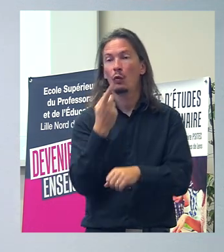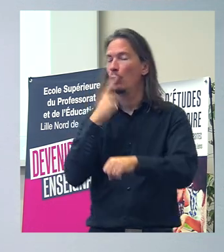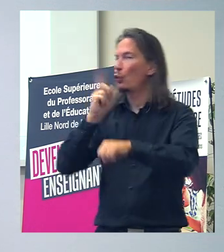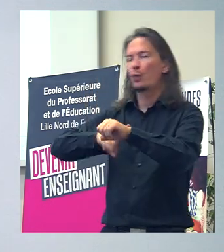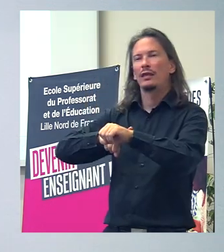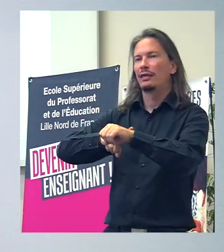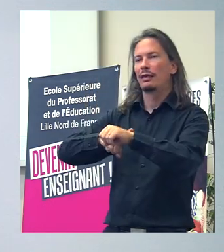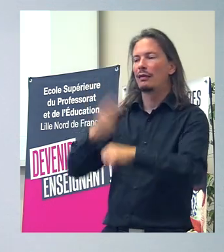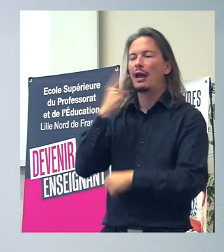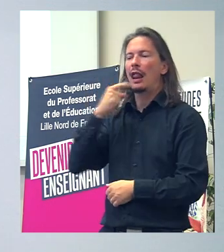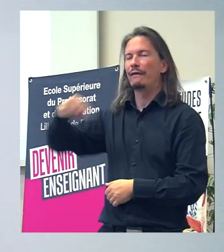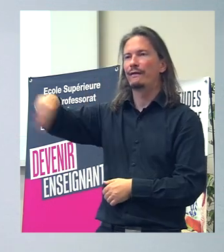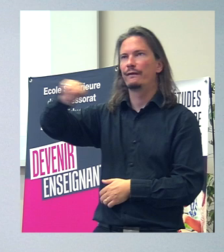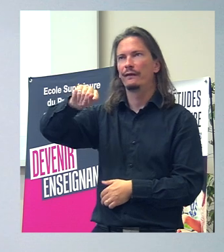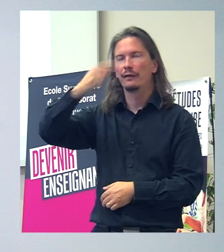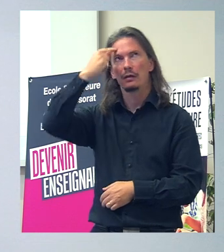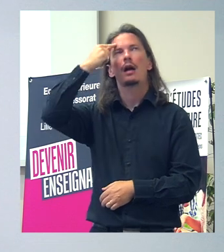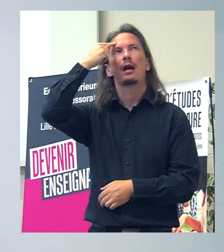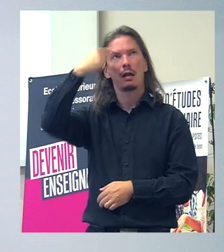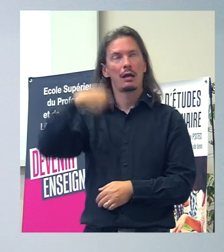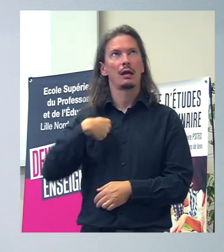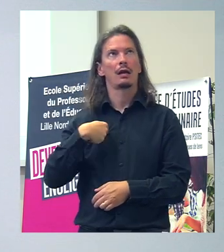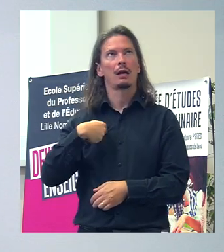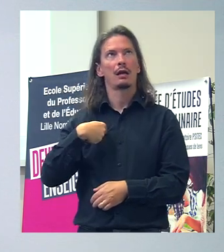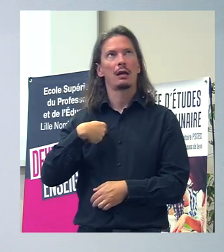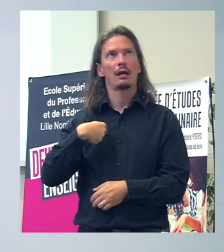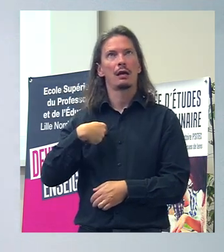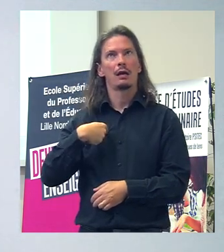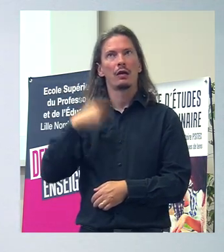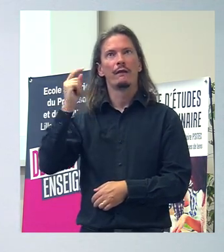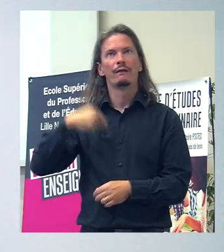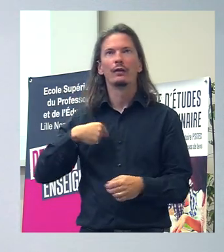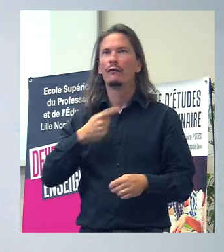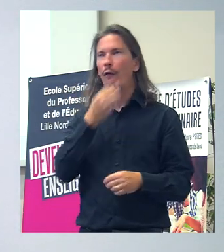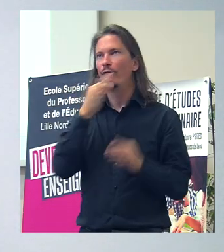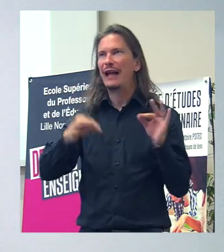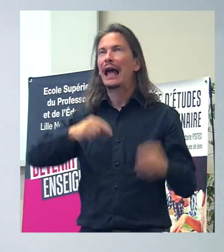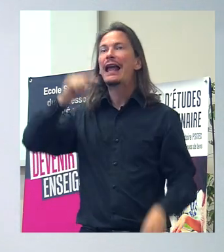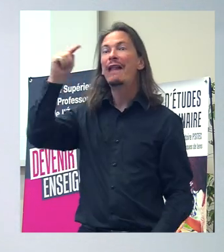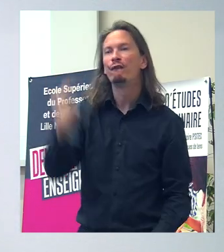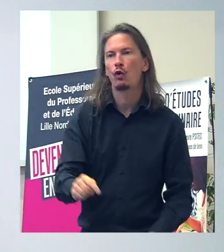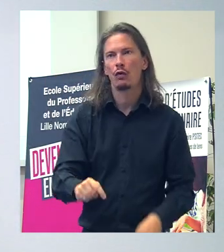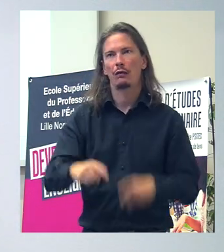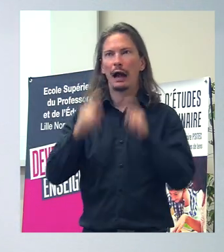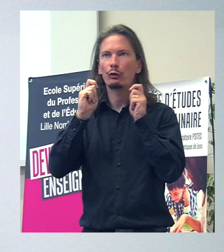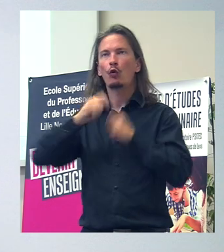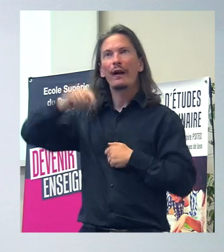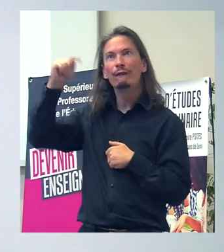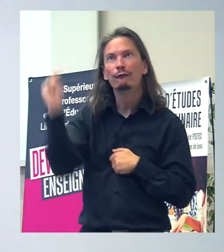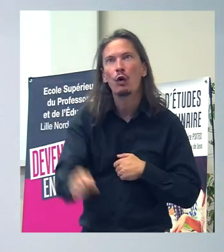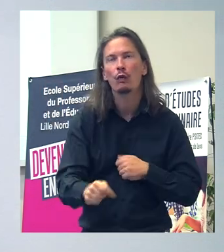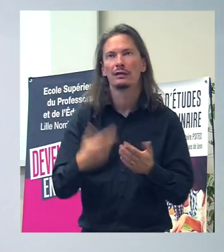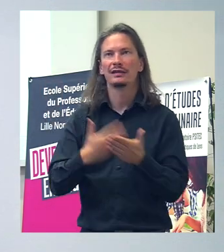immédiatement, les élèves sont dans la situation de produire un « il faut ». Il faut que tu fasses attention à ceci,